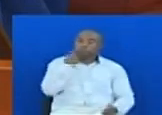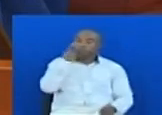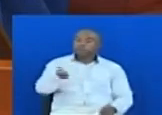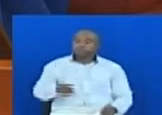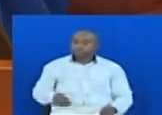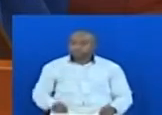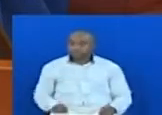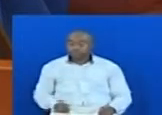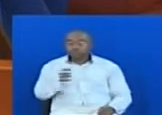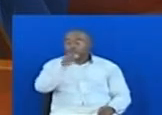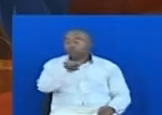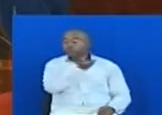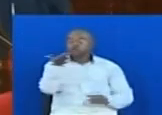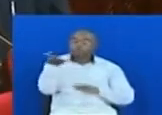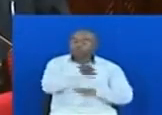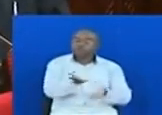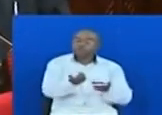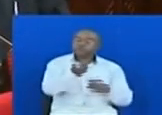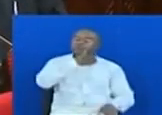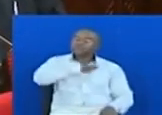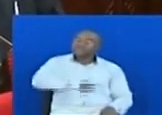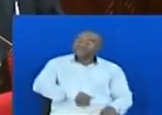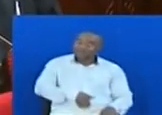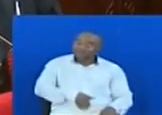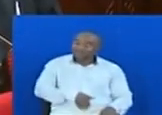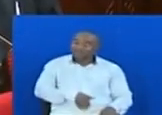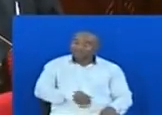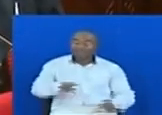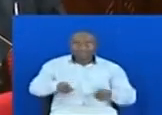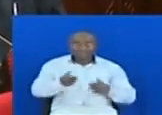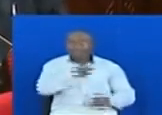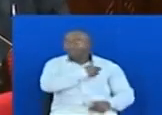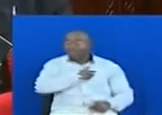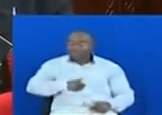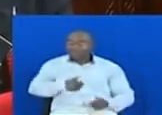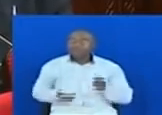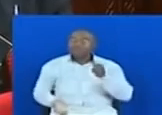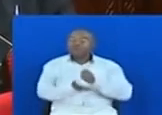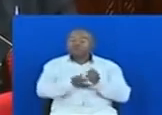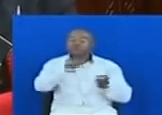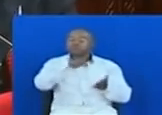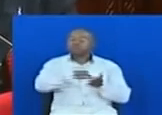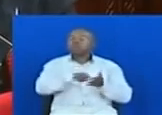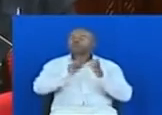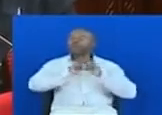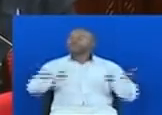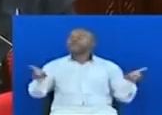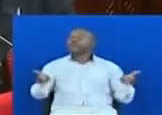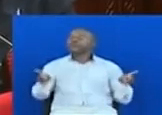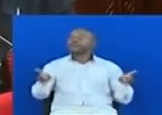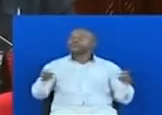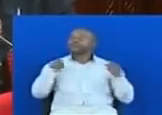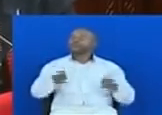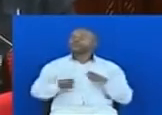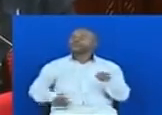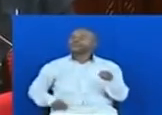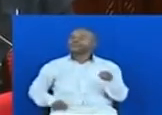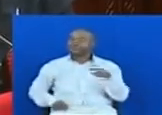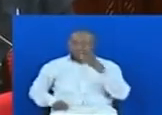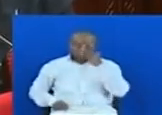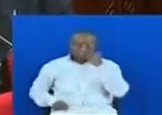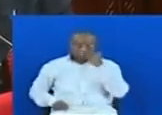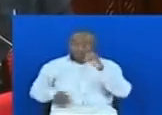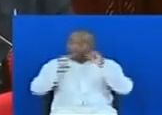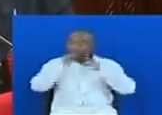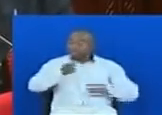Wamekufa kwa njaa watu. Rais wetu msimamo wake huu, Mwenyezi Mungu amempa msimamo wa hali ya juu. Lazima